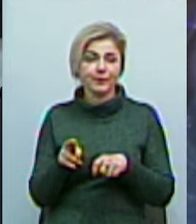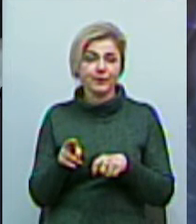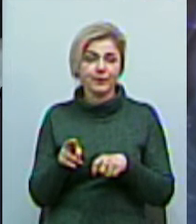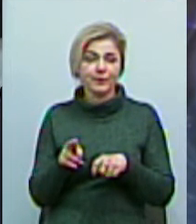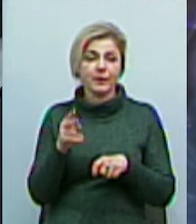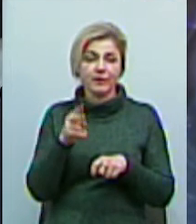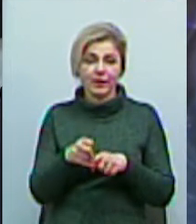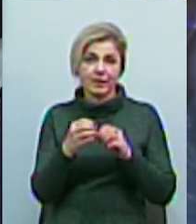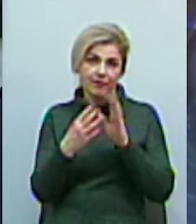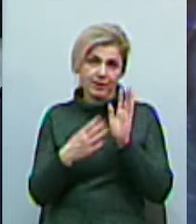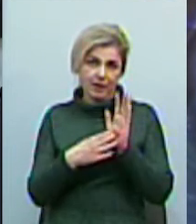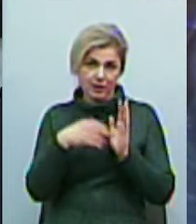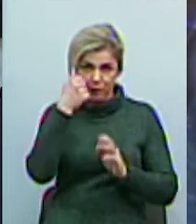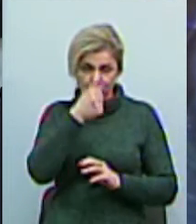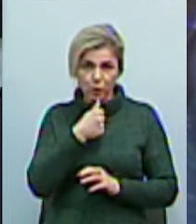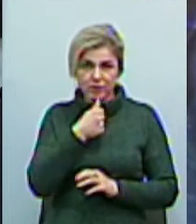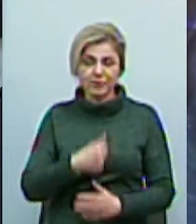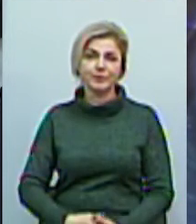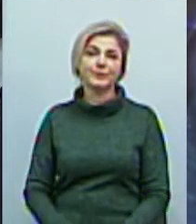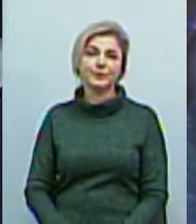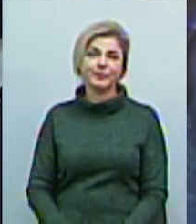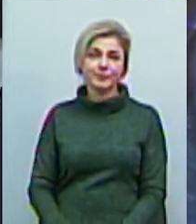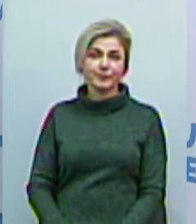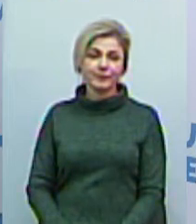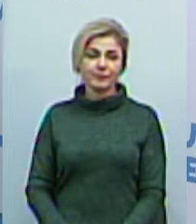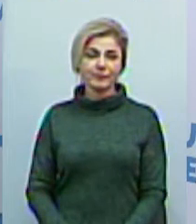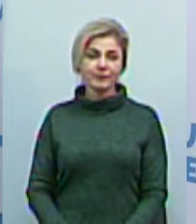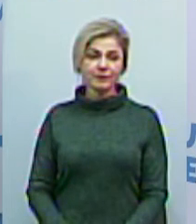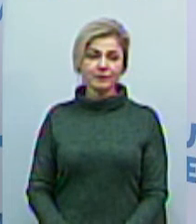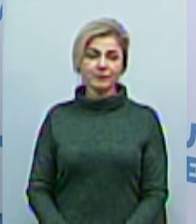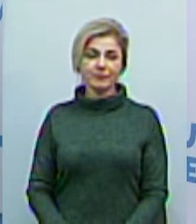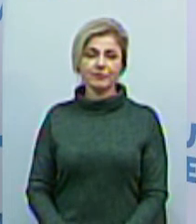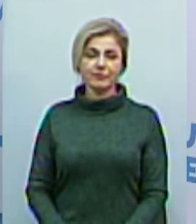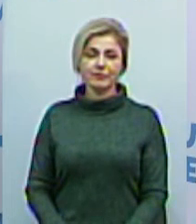в 2019 році. Тестування,